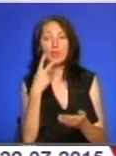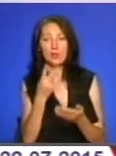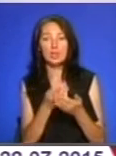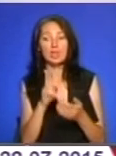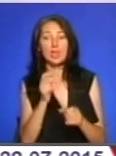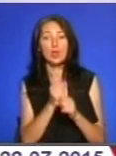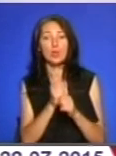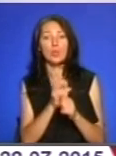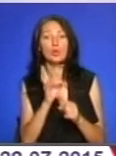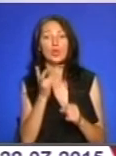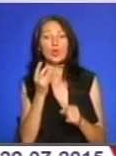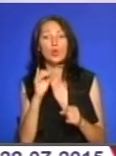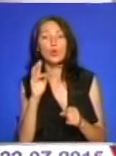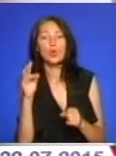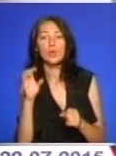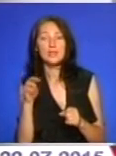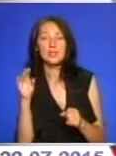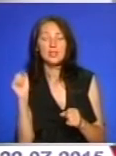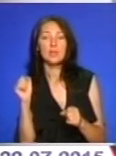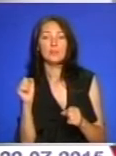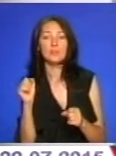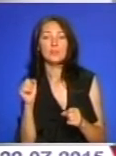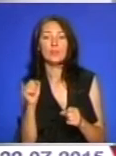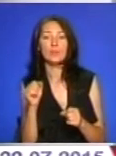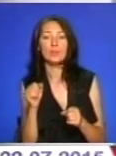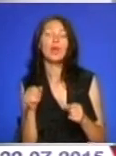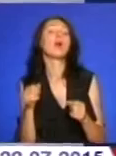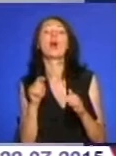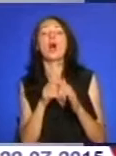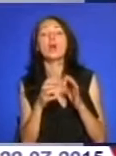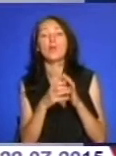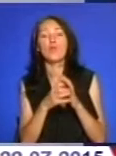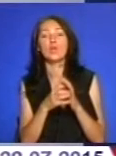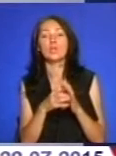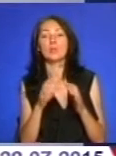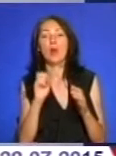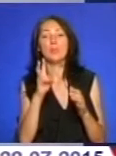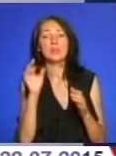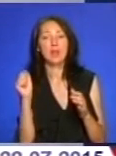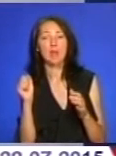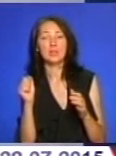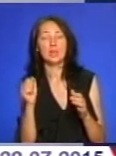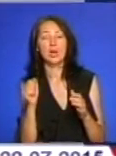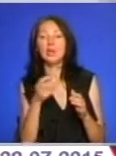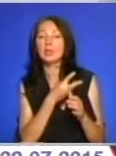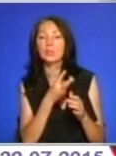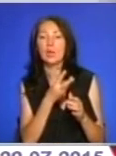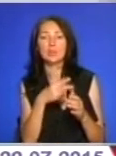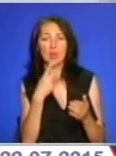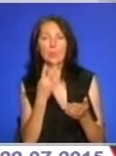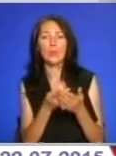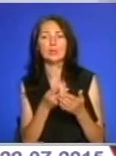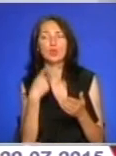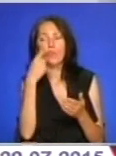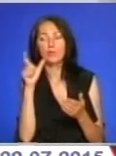робота Нью-Йорк-Сіті Піта Мондріана. Символізм, абстракція, експресія – все це відтворено авторкою у її доробках. У кожному